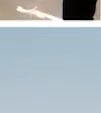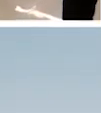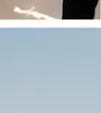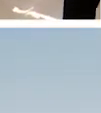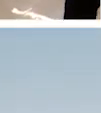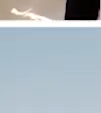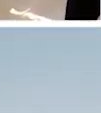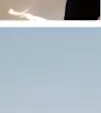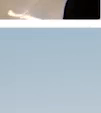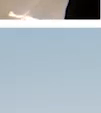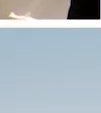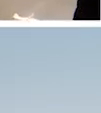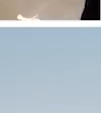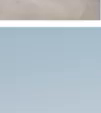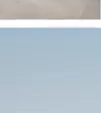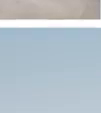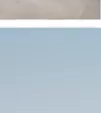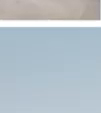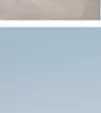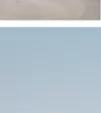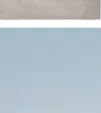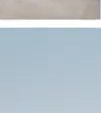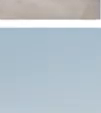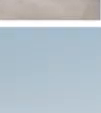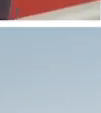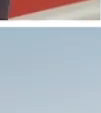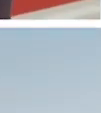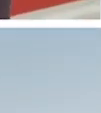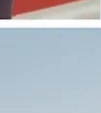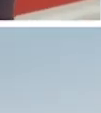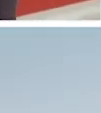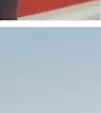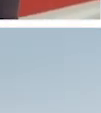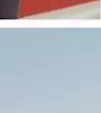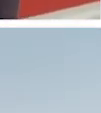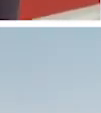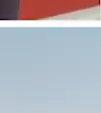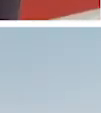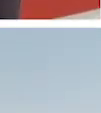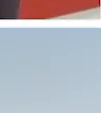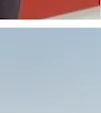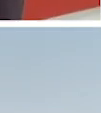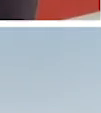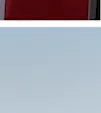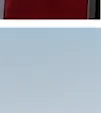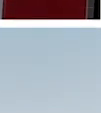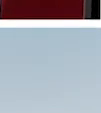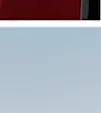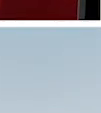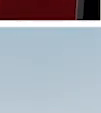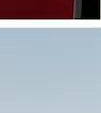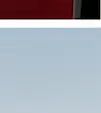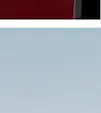untuk data per Jumat ini sudah ada penumpang mencapai 19.000 penumpang dan untuk di